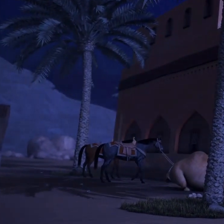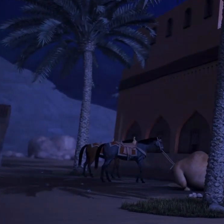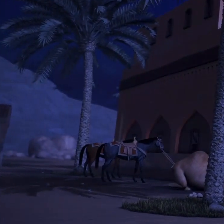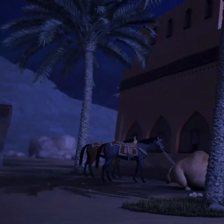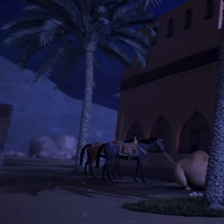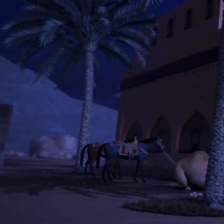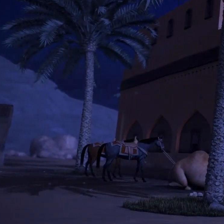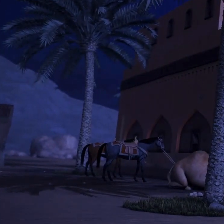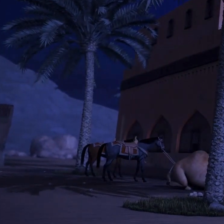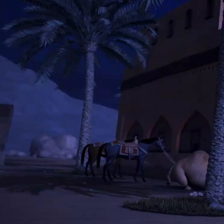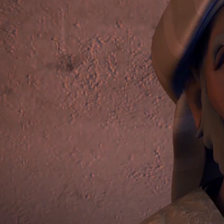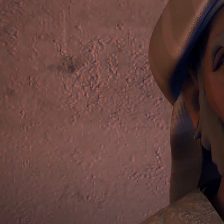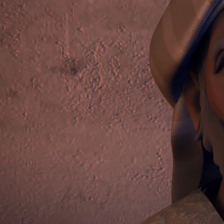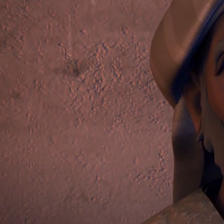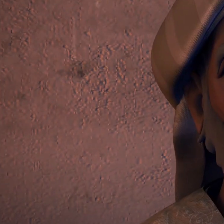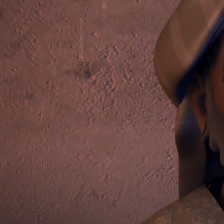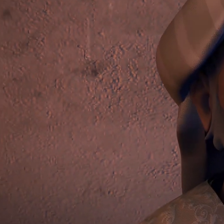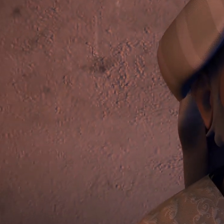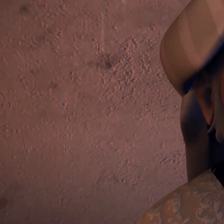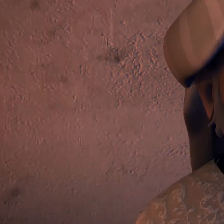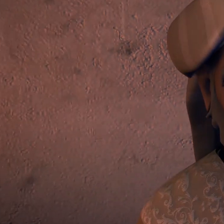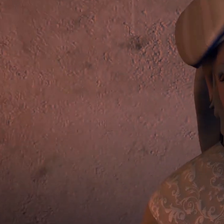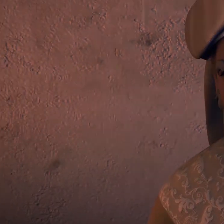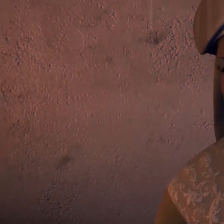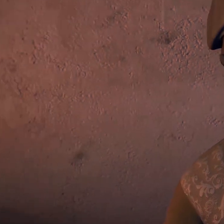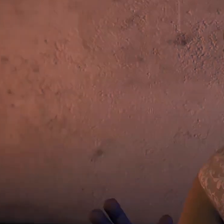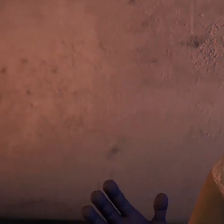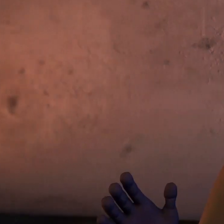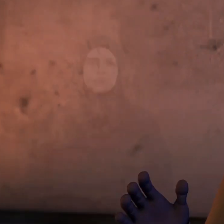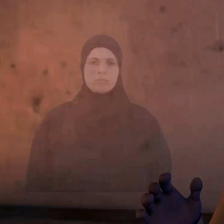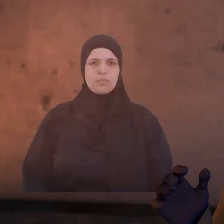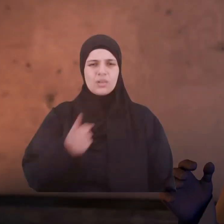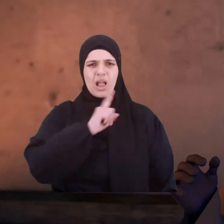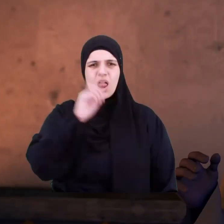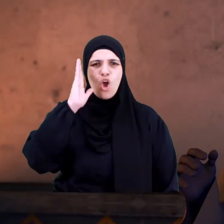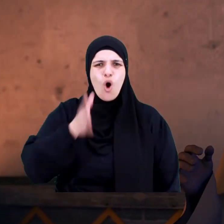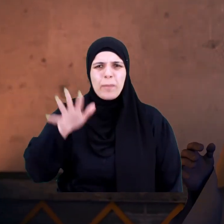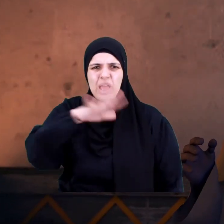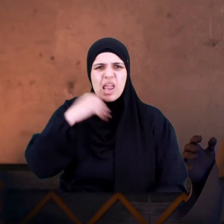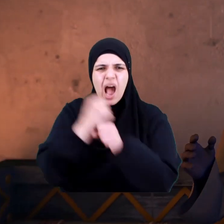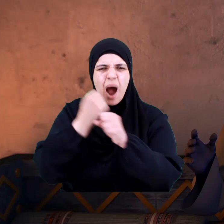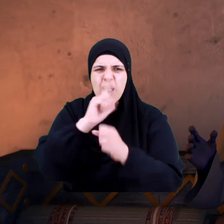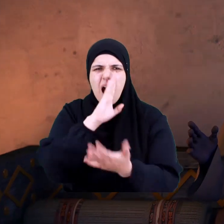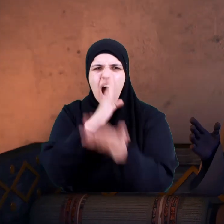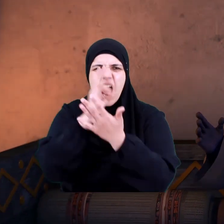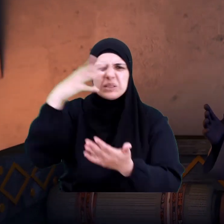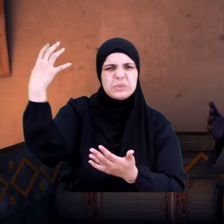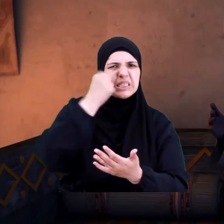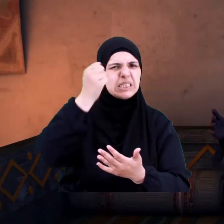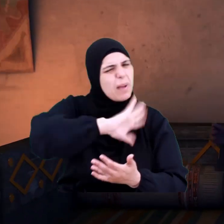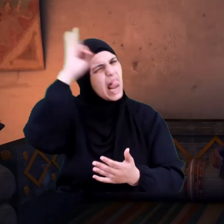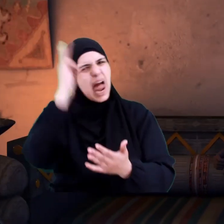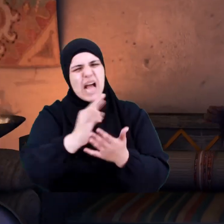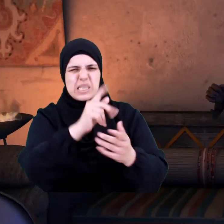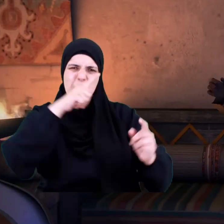لا يمكن. يكون هذا هو الحال.